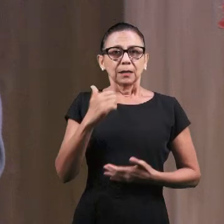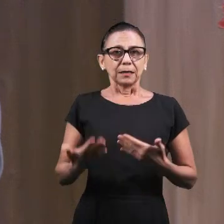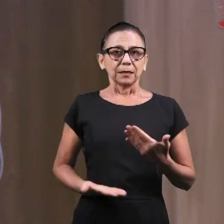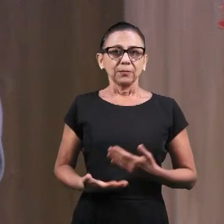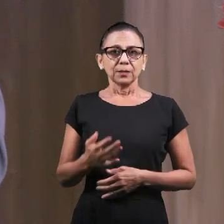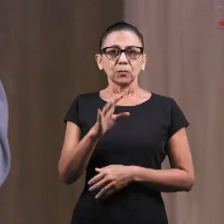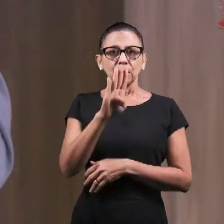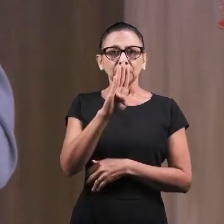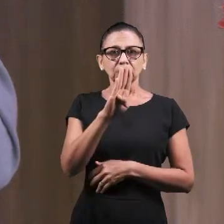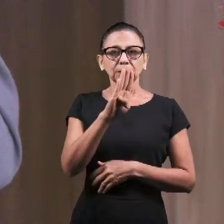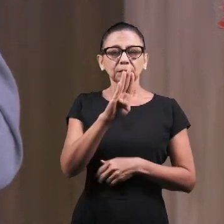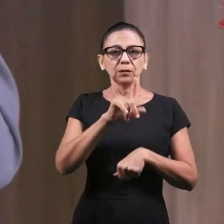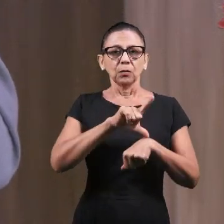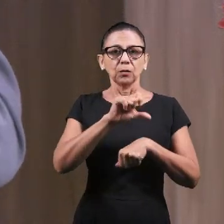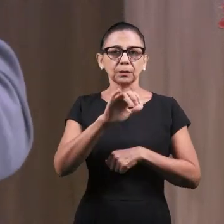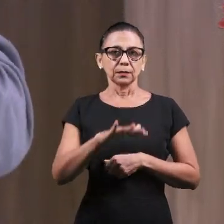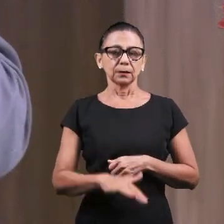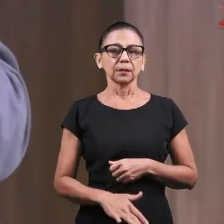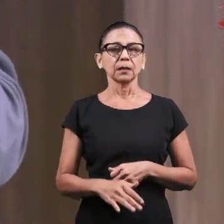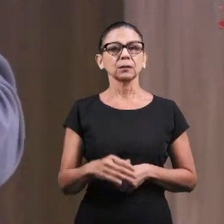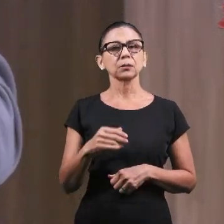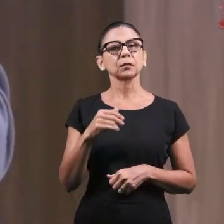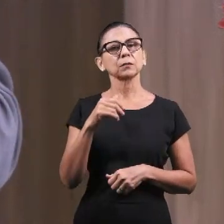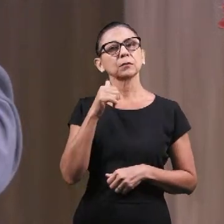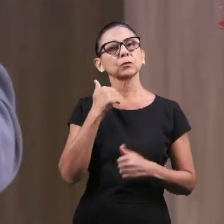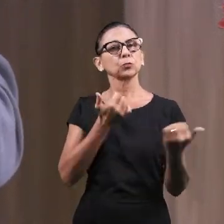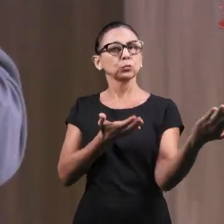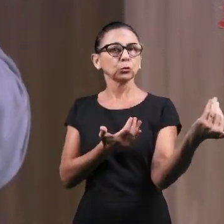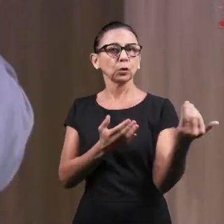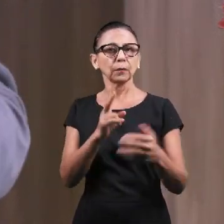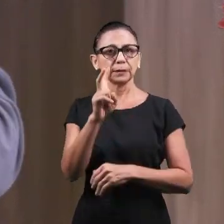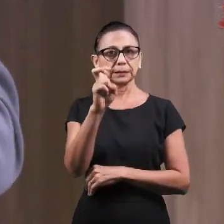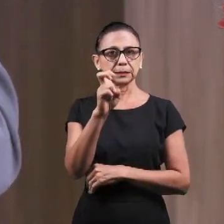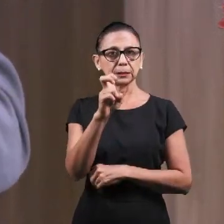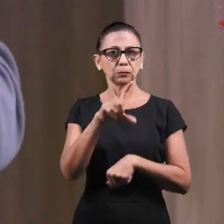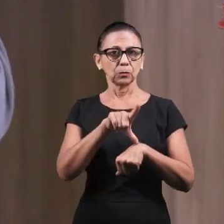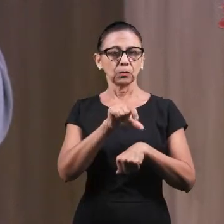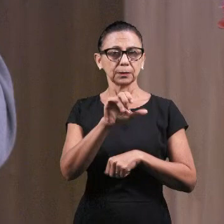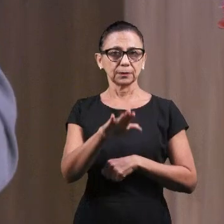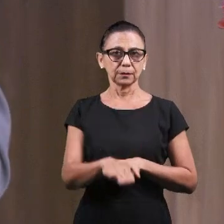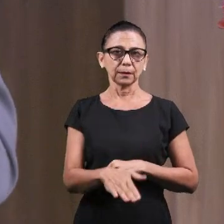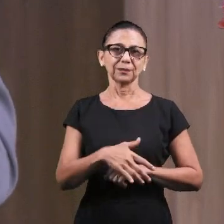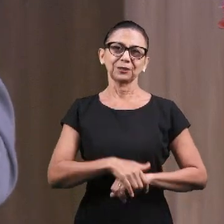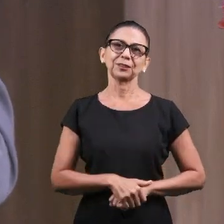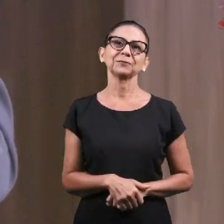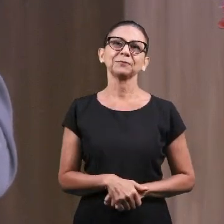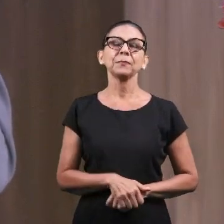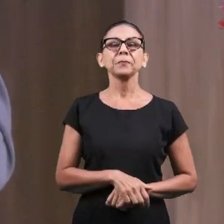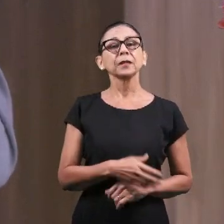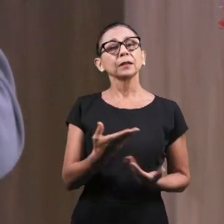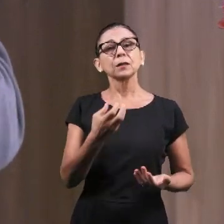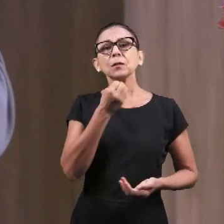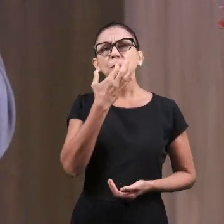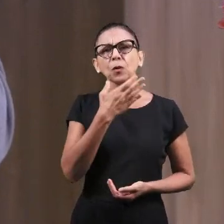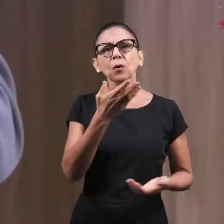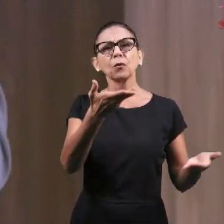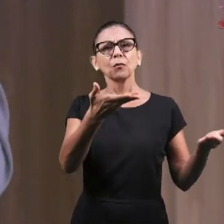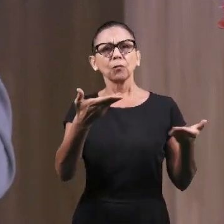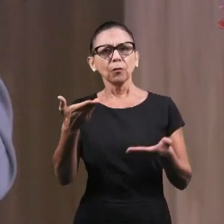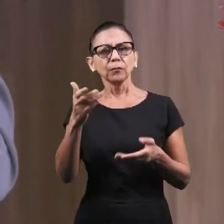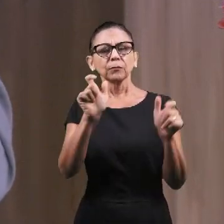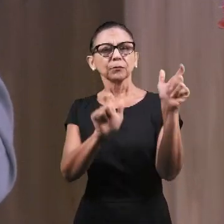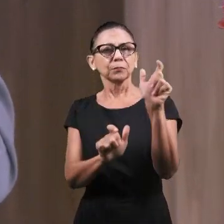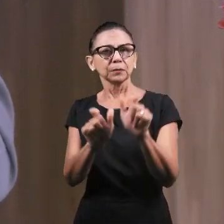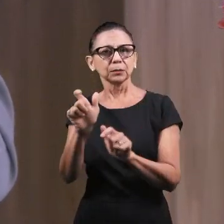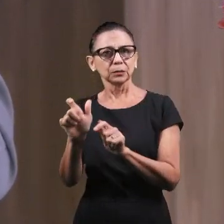allons voir une retransmission spéciale de l'école biblique dominicale aux personnes qui n'ont pas pu participer et afin que vous